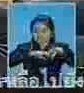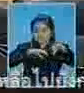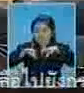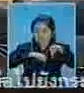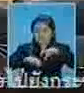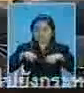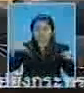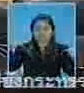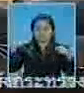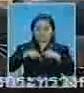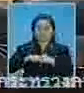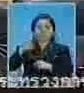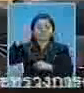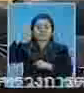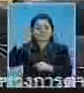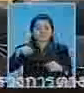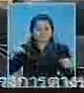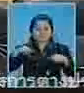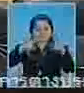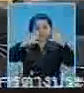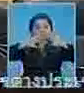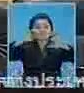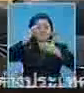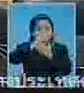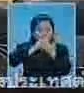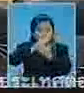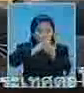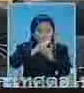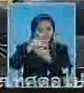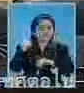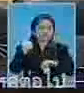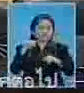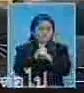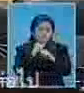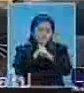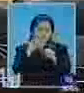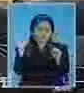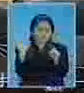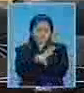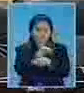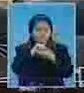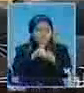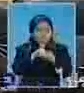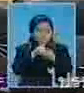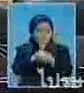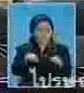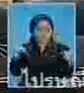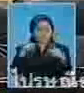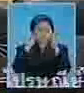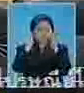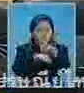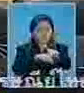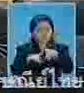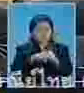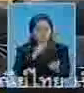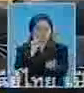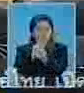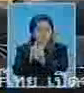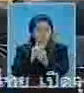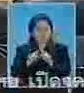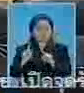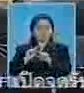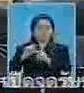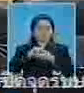าหกิจต่างๆให้นอกจากมีประสิทธิภาพในการให้บริการต่อพี่น้องประชาชนในระดับที่สูงขึ้นแล้